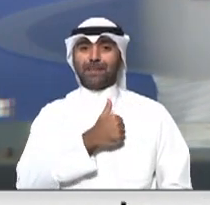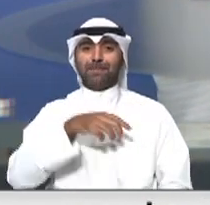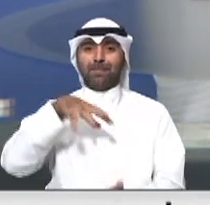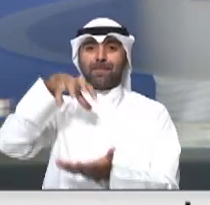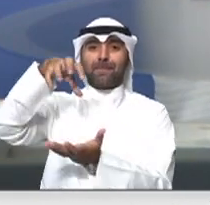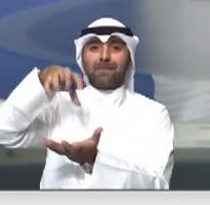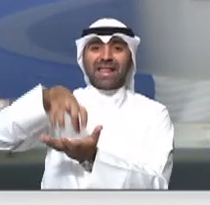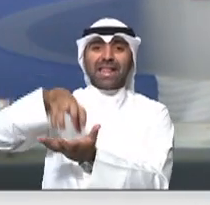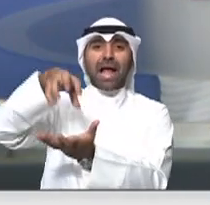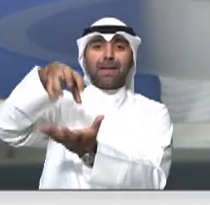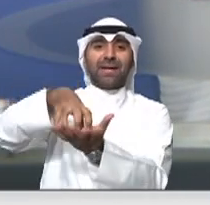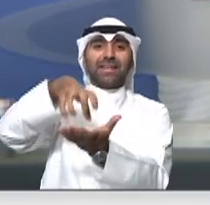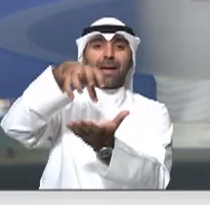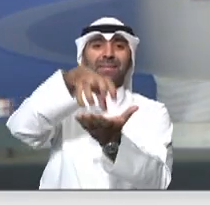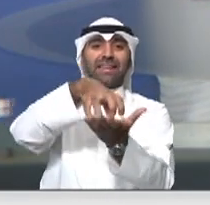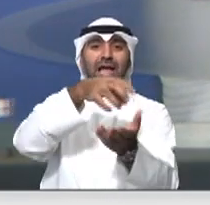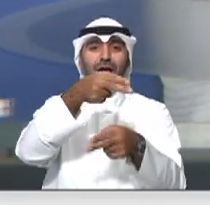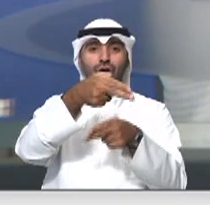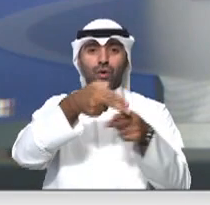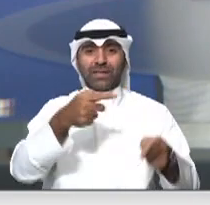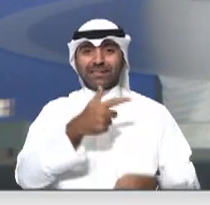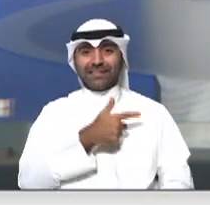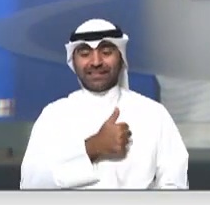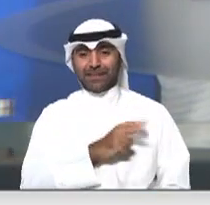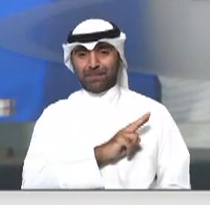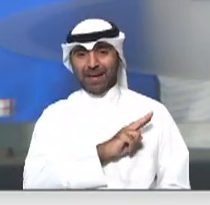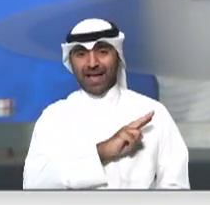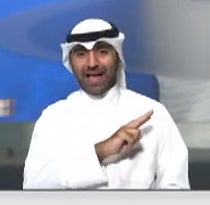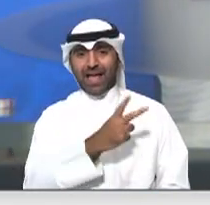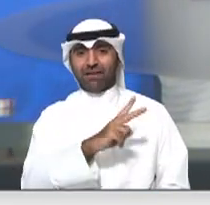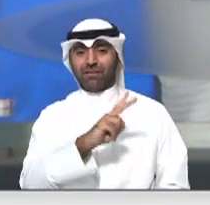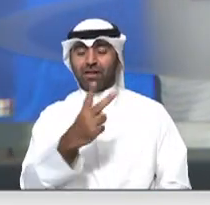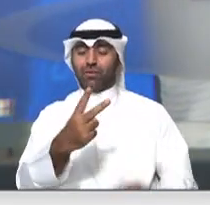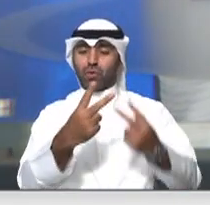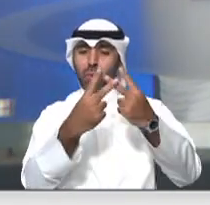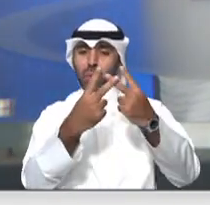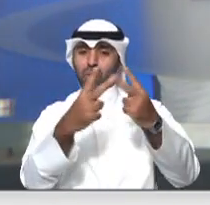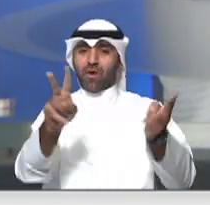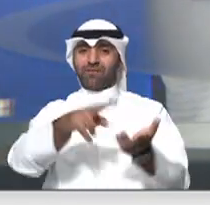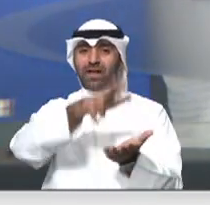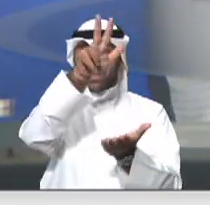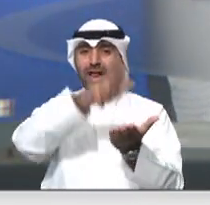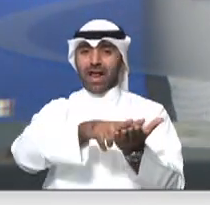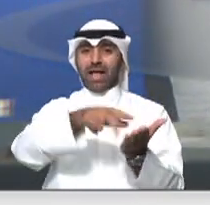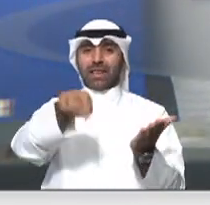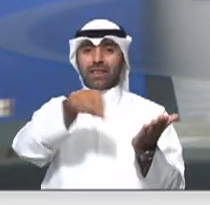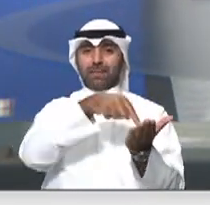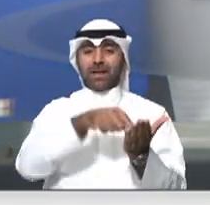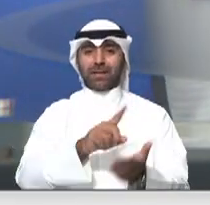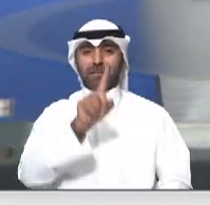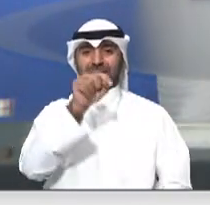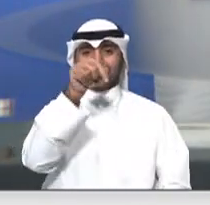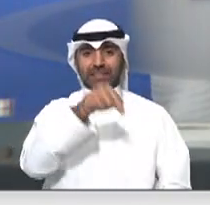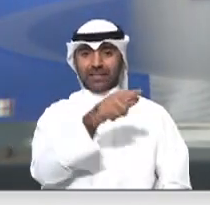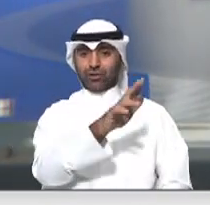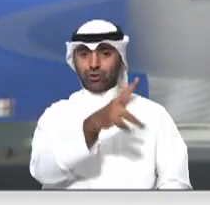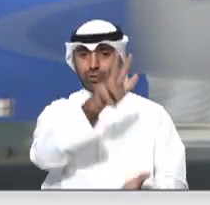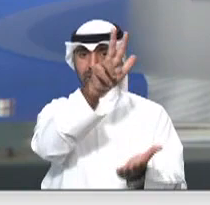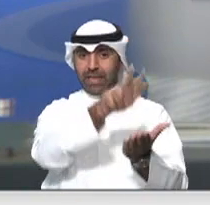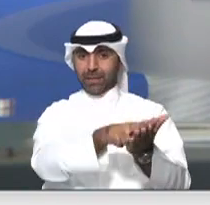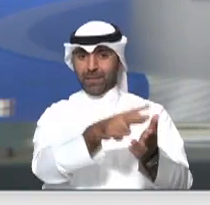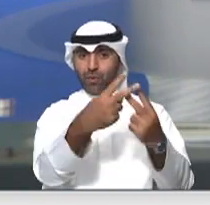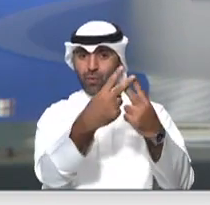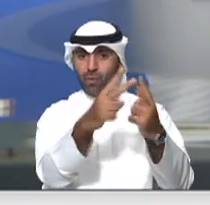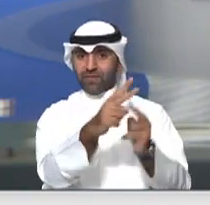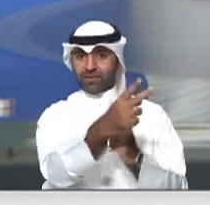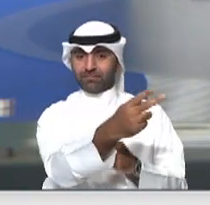طلب مشروع الضوابط والقواعد الخاصة بتسمية المدن والضواحي والمناطق والشوارع. نعم إيمان، ووافق